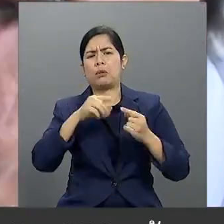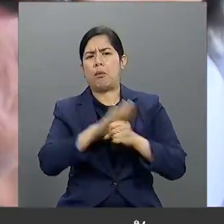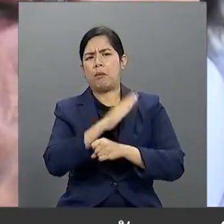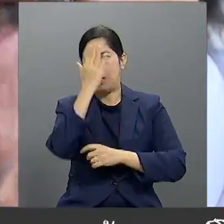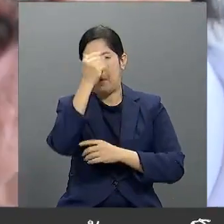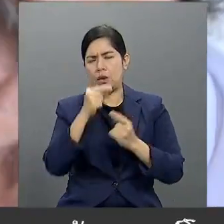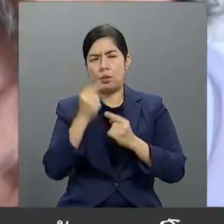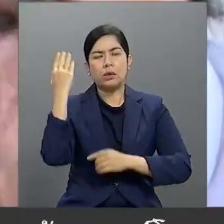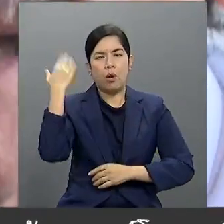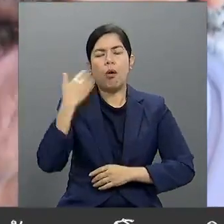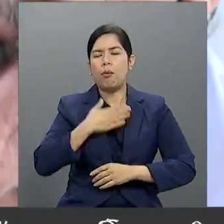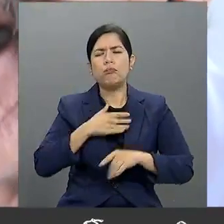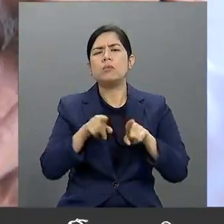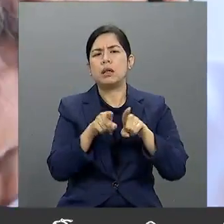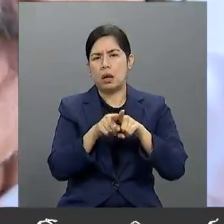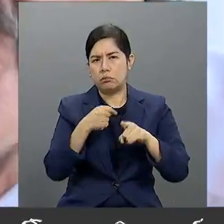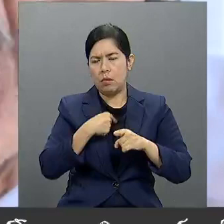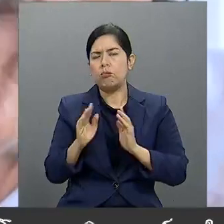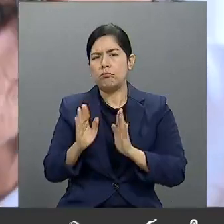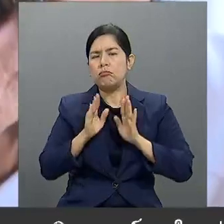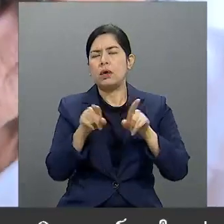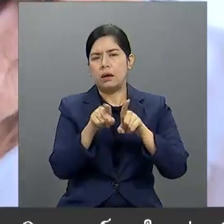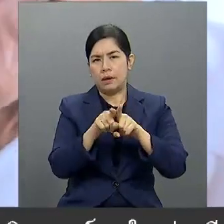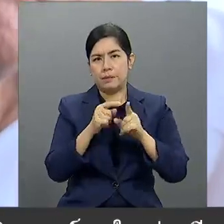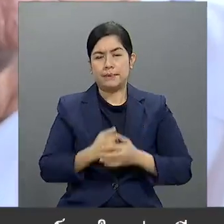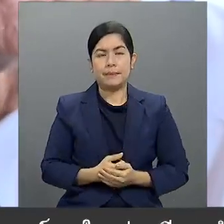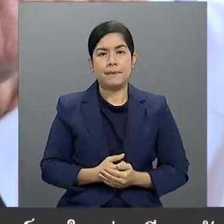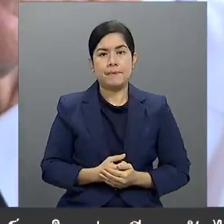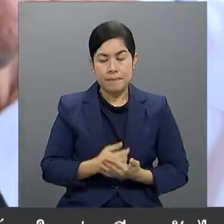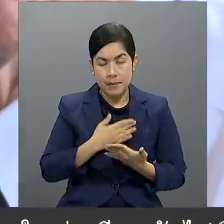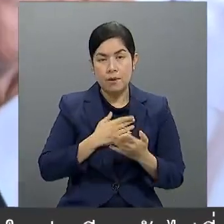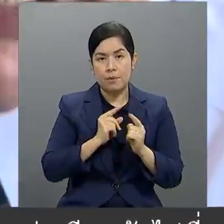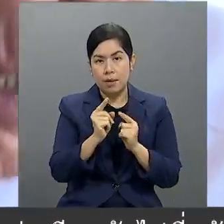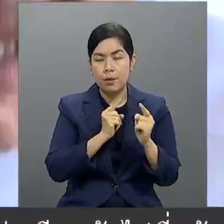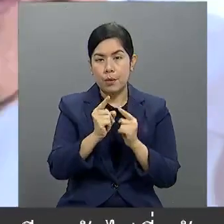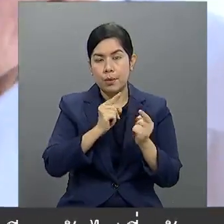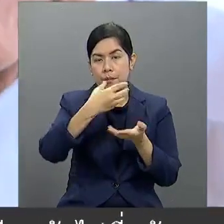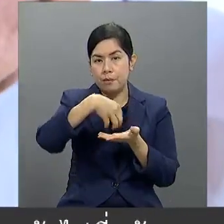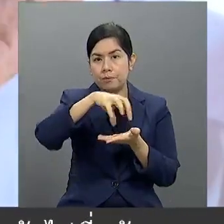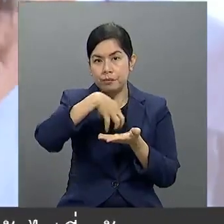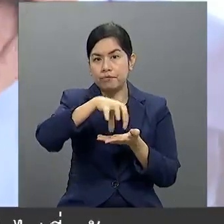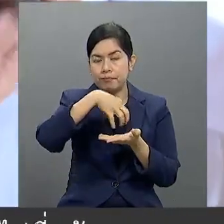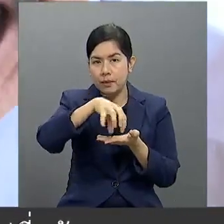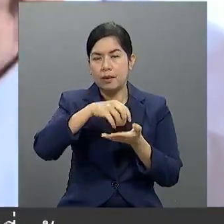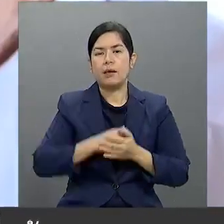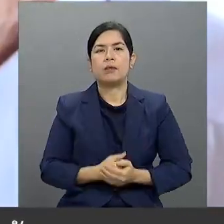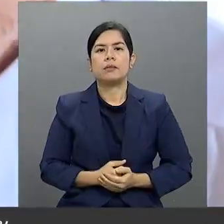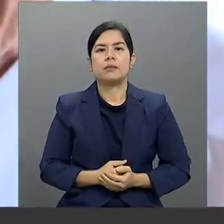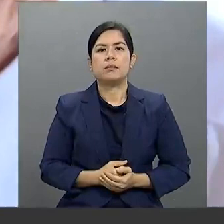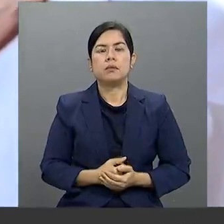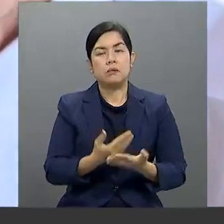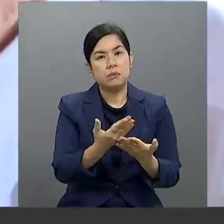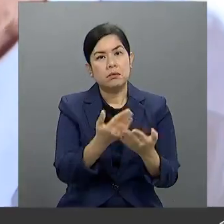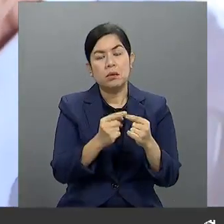แบบนี้ดังนั้นการมาทำอย่างนี้เนี่ยมาคุยในสถานที่อย่างเงี้ยคุณก็ต้องให้เกิดรู้สึกว่าให้มันทุกอย่างมันราบรื่